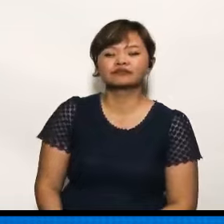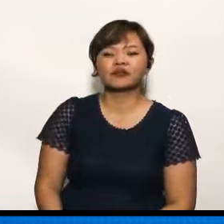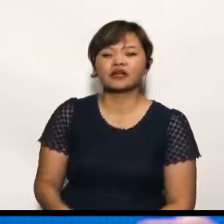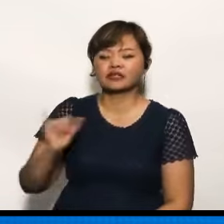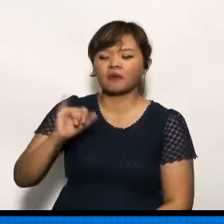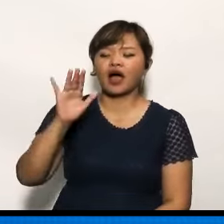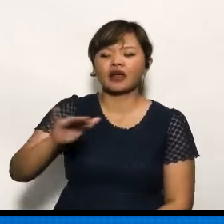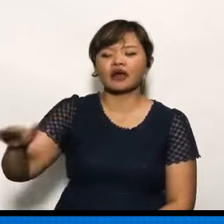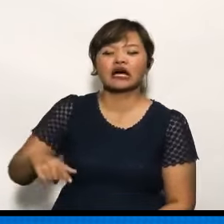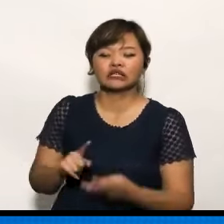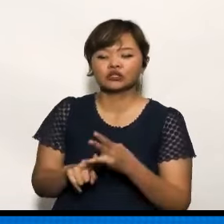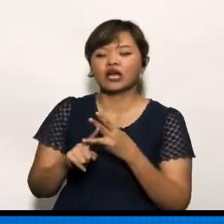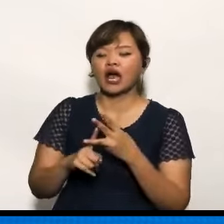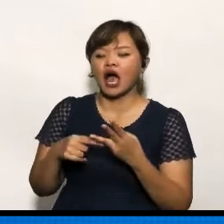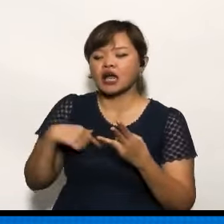And then, I don't know what to do.